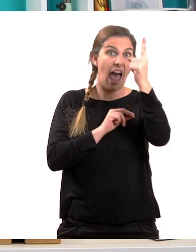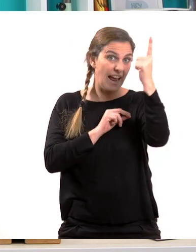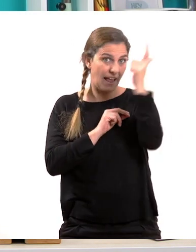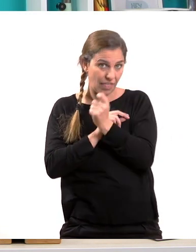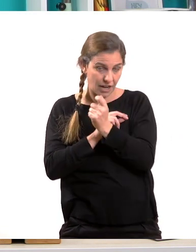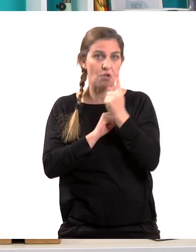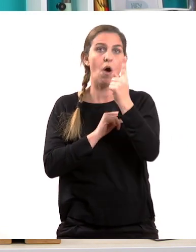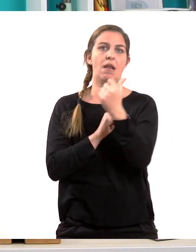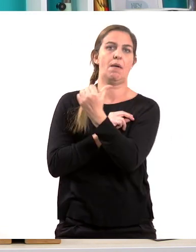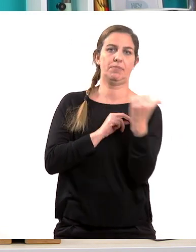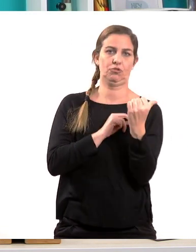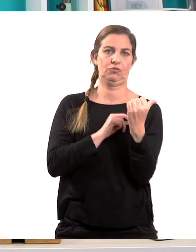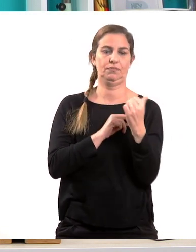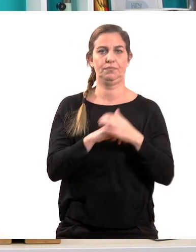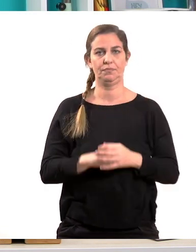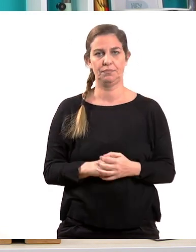ένα δίνω.